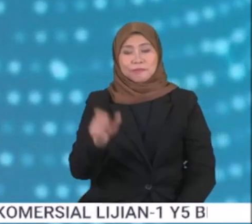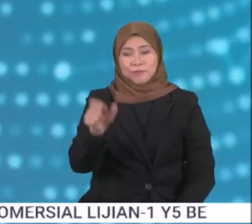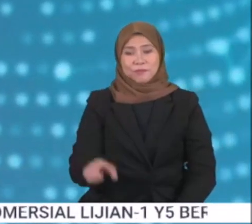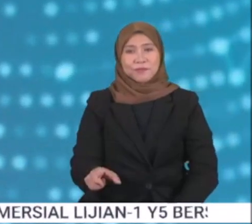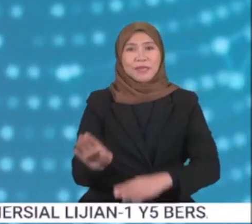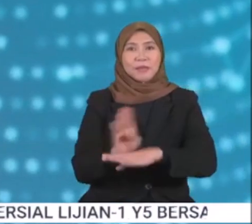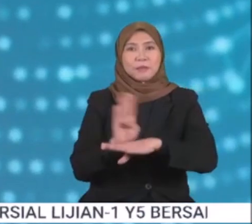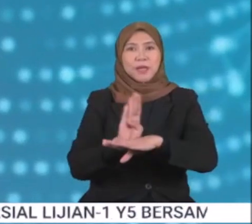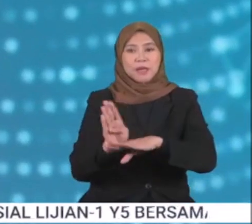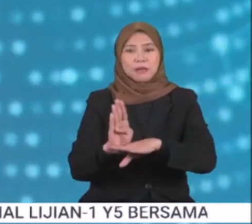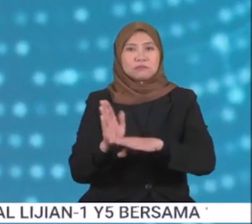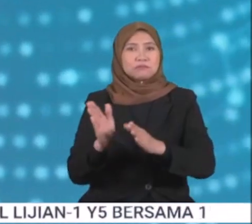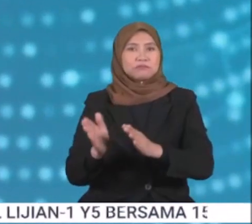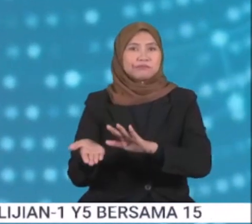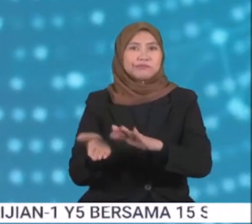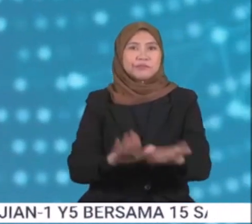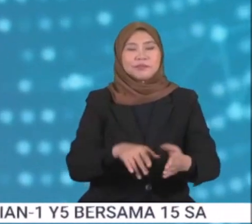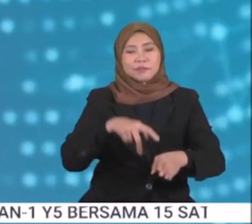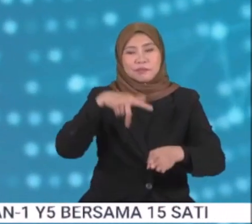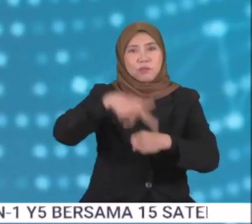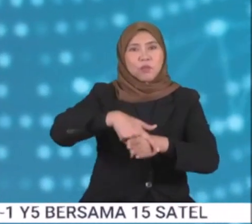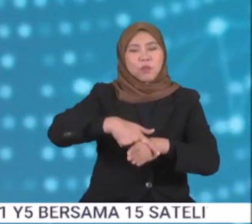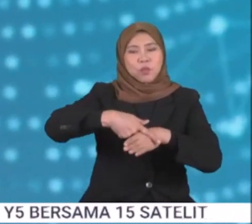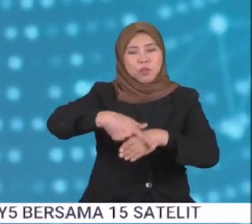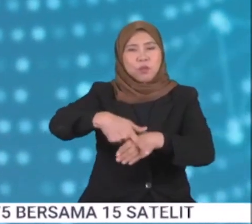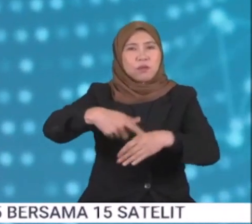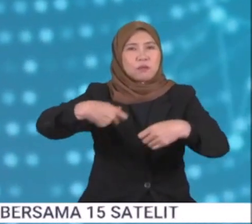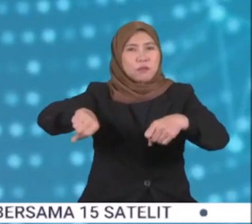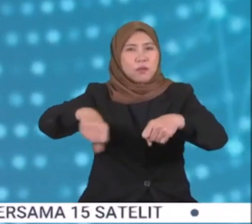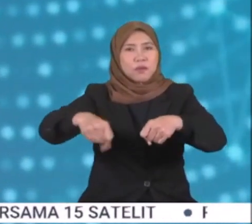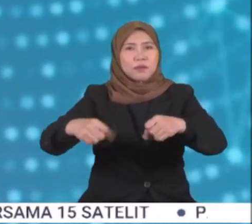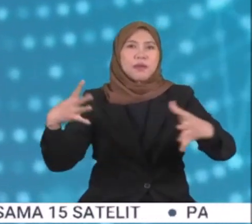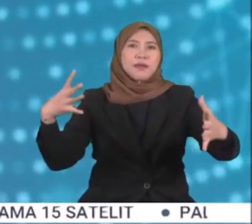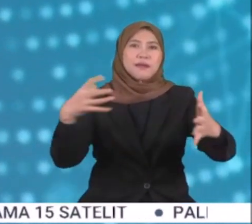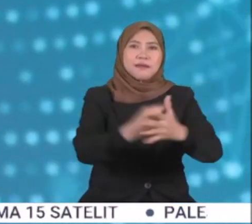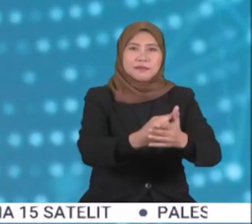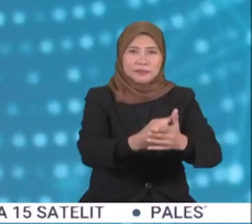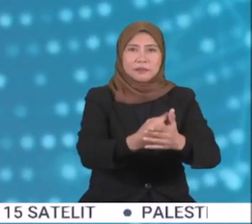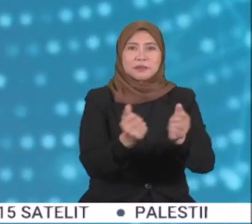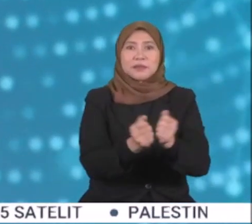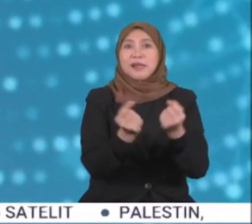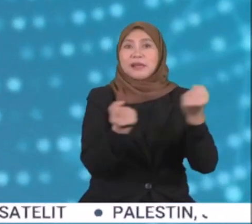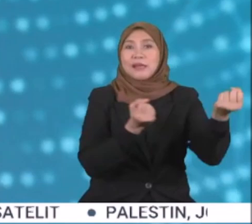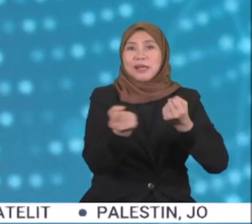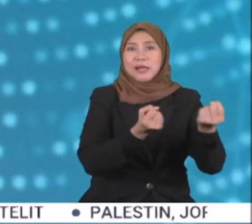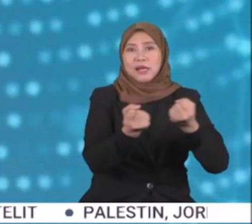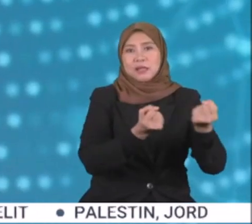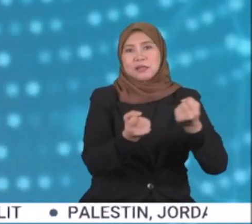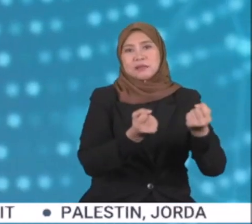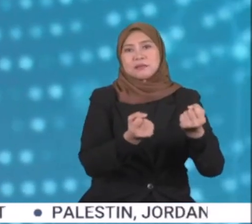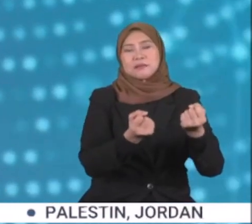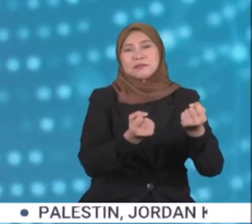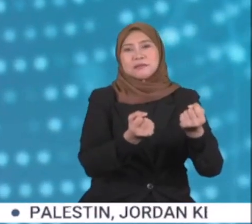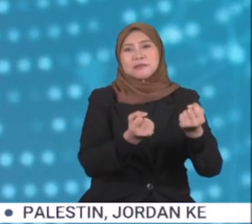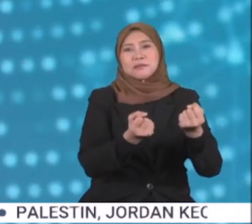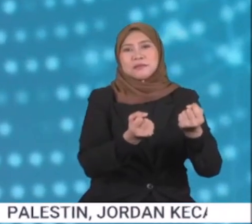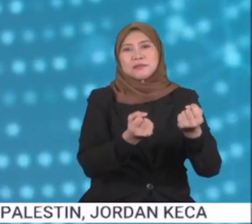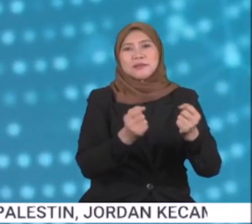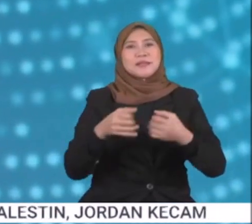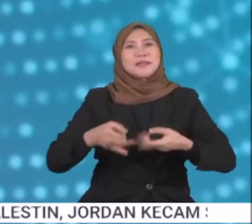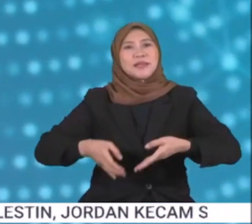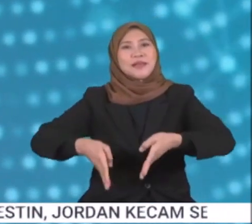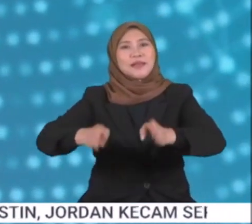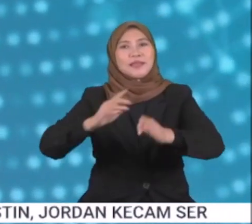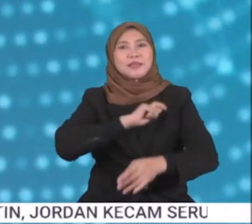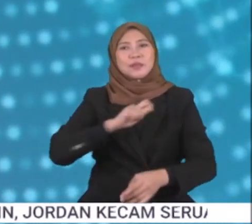seorang peniaga maut selepas motosikal yang ditunggangi terlibat dalam kemalangan dengan sebuah kenderaan pacuan empat roda di